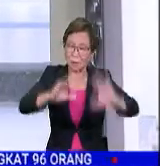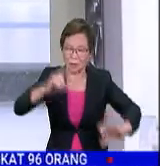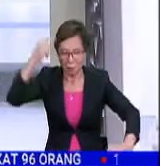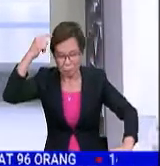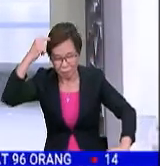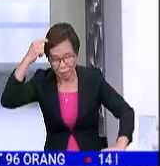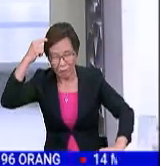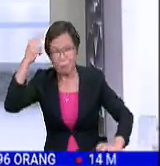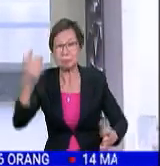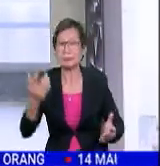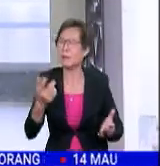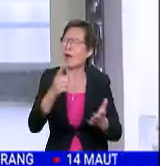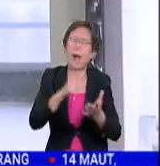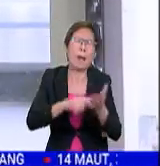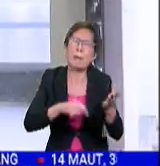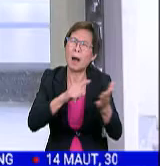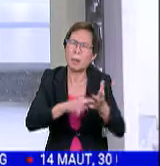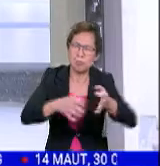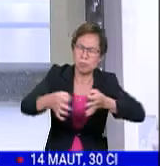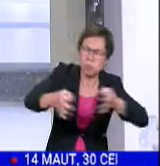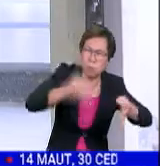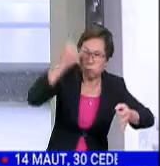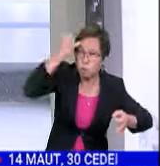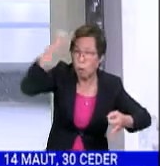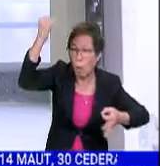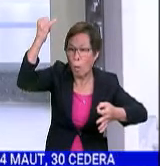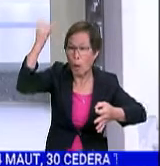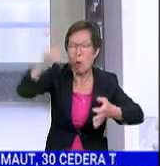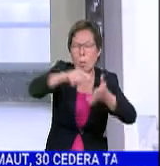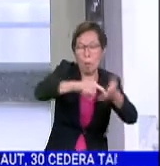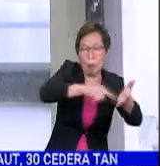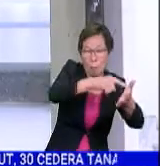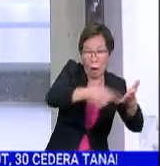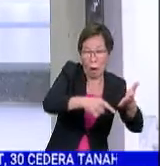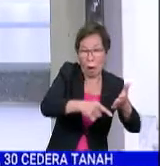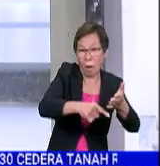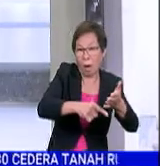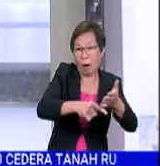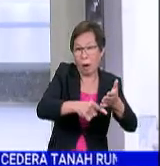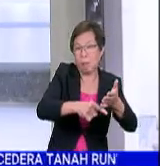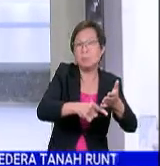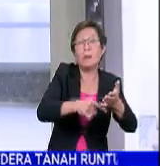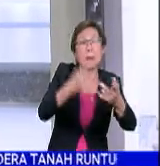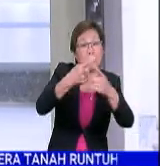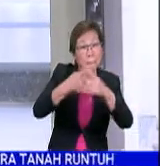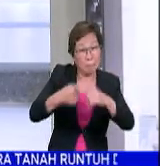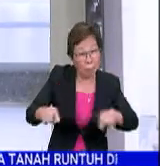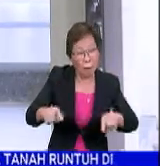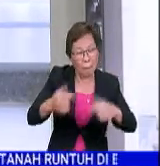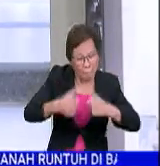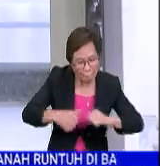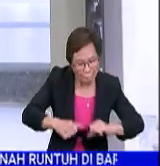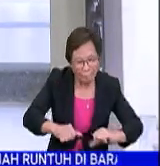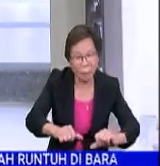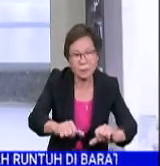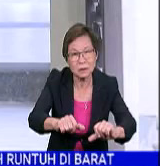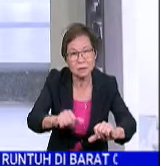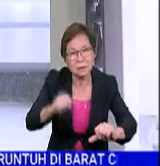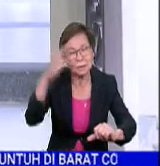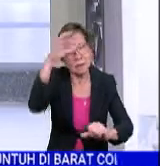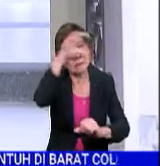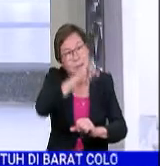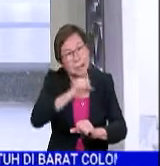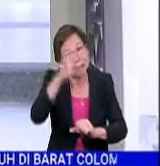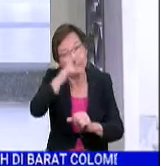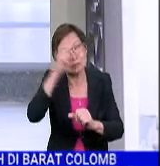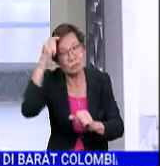berfikir. Apa sahaja ulasan, pandangan, kritikan yang diberikan oleh pakar, ia masih lagi di peringkat jangkaan